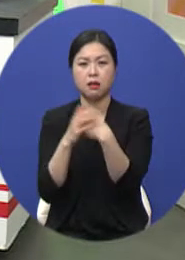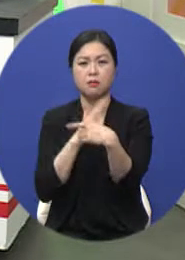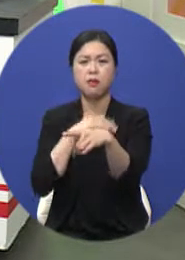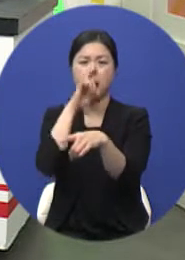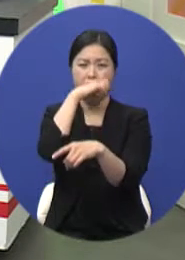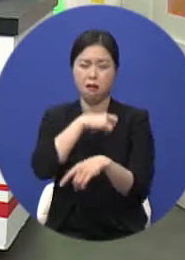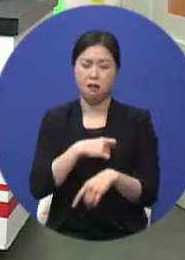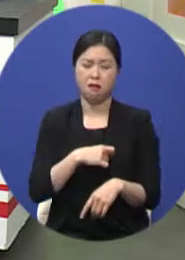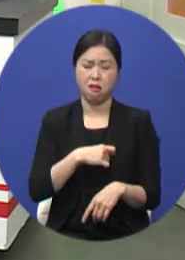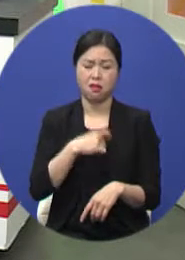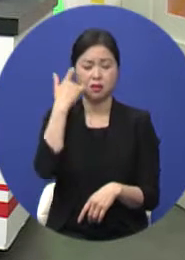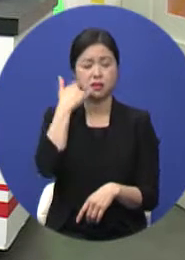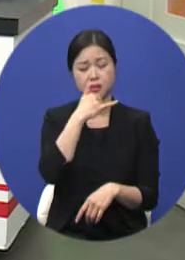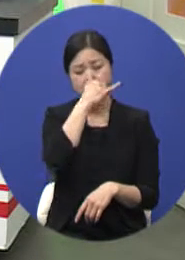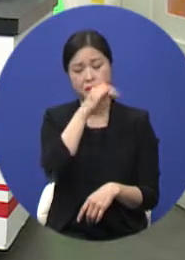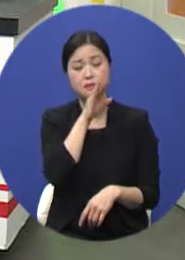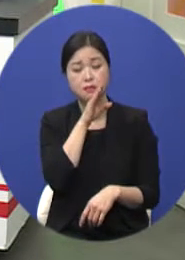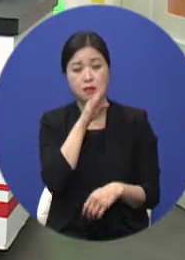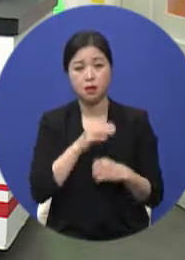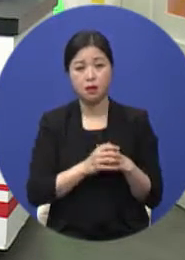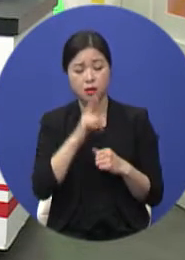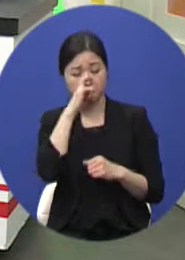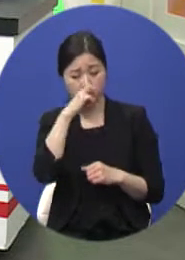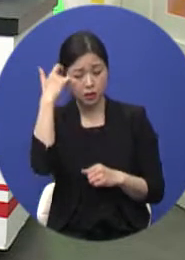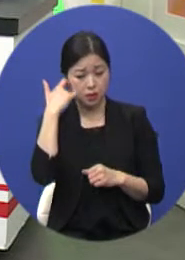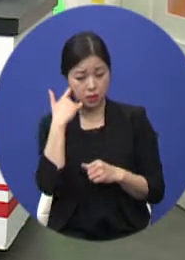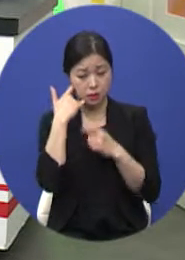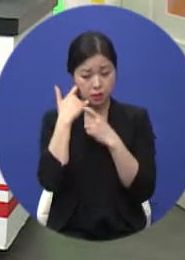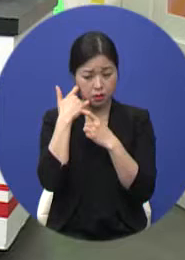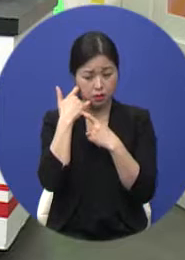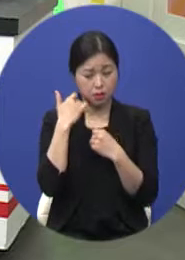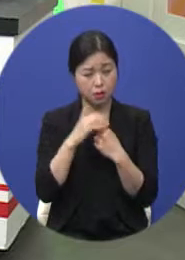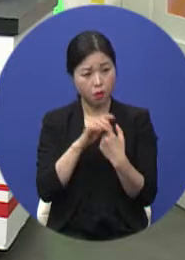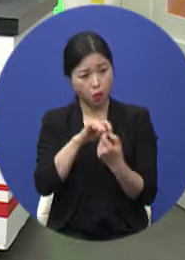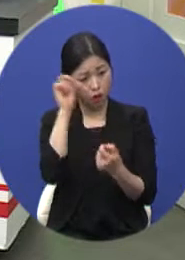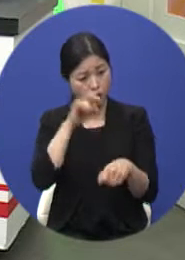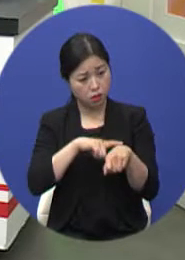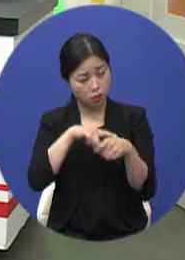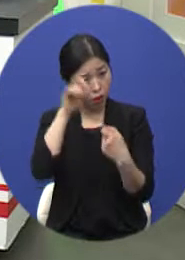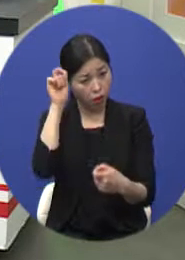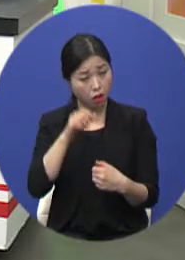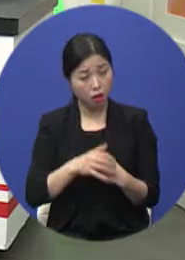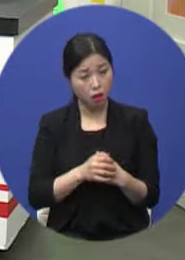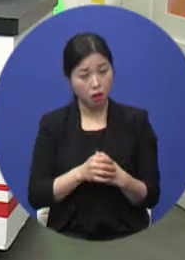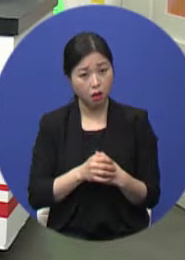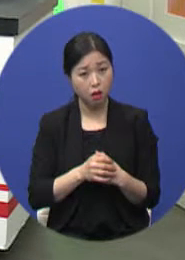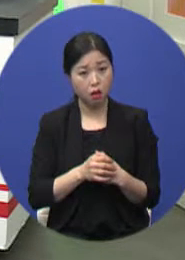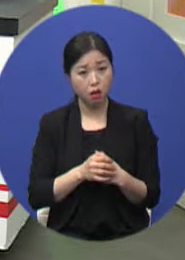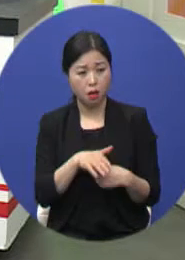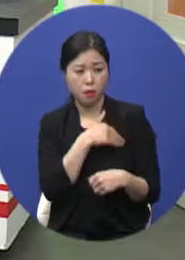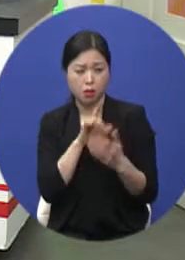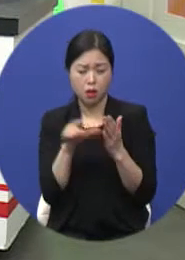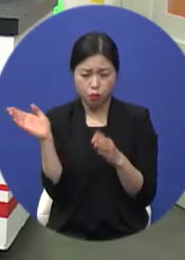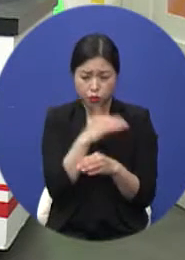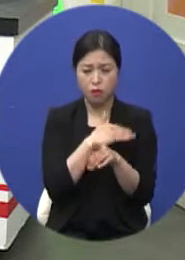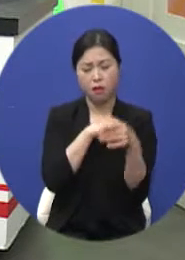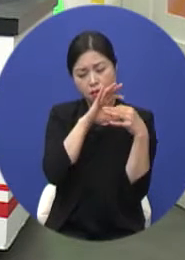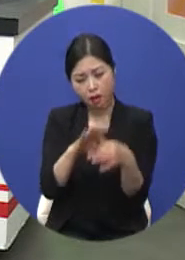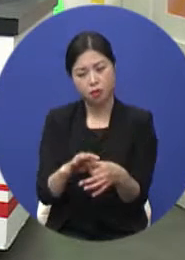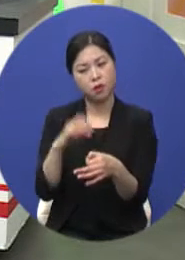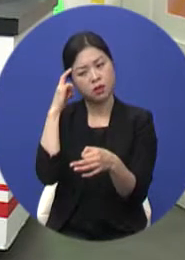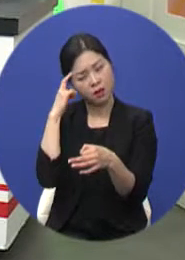것이 더러우니까 그 더럽다라고 생각하신 게 얼마나 되셨어요? 아, 바람 피울 때부터 그 생각하죠.